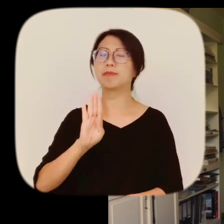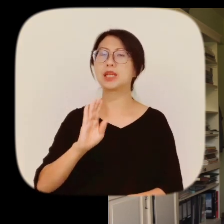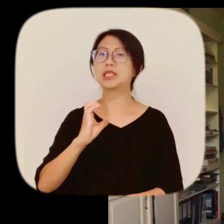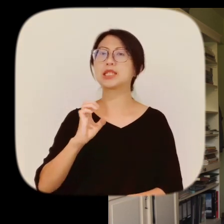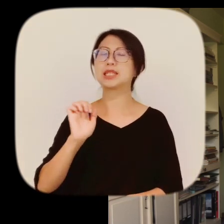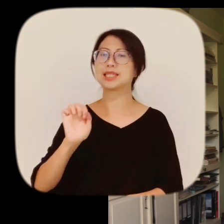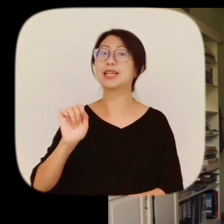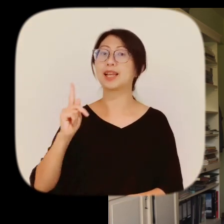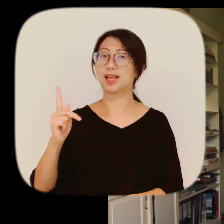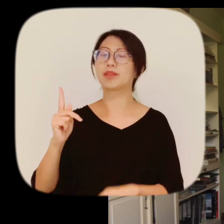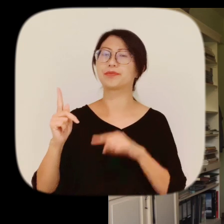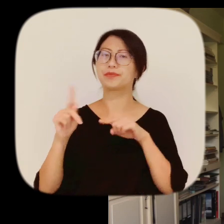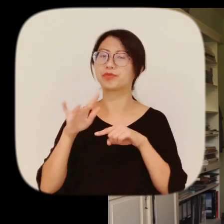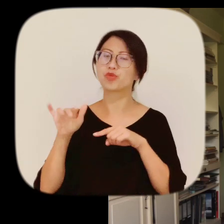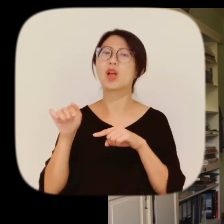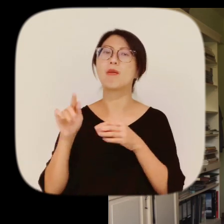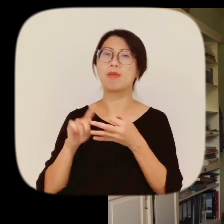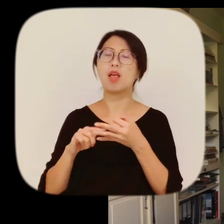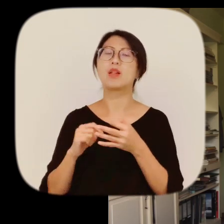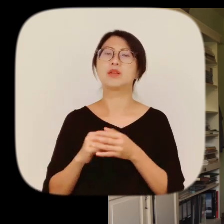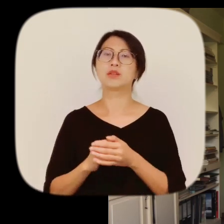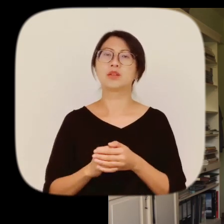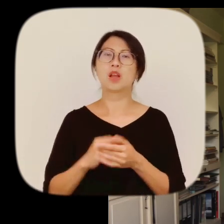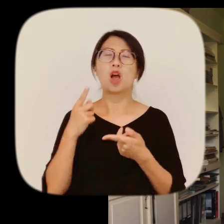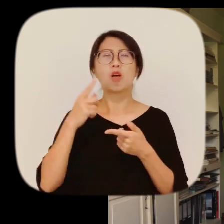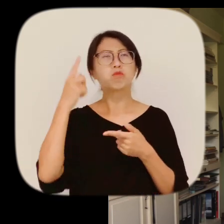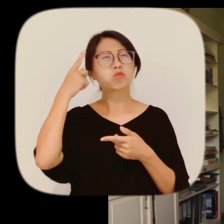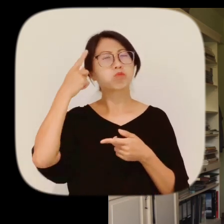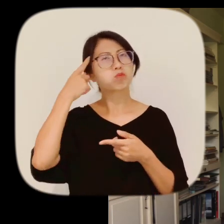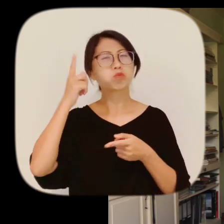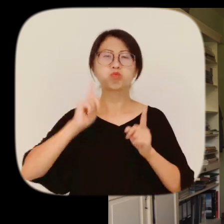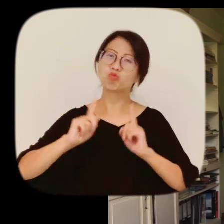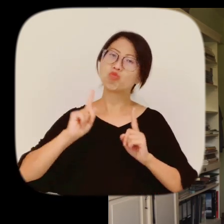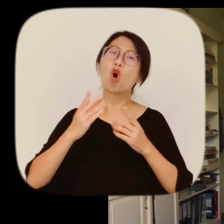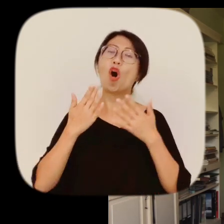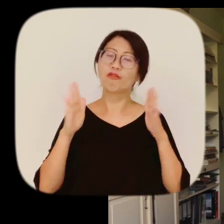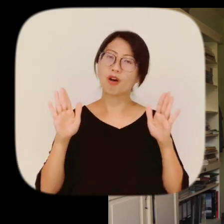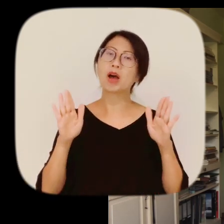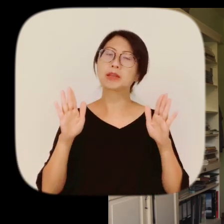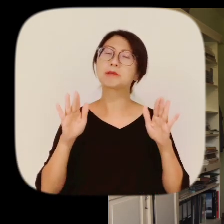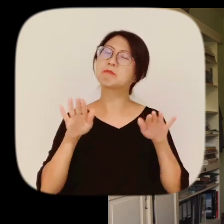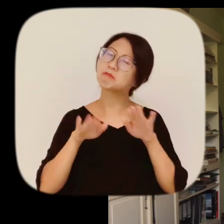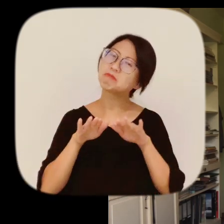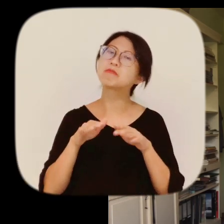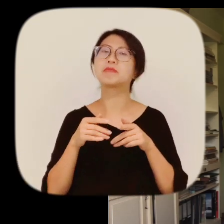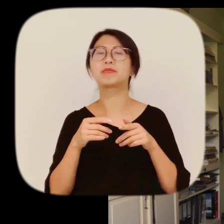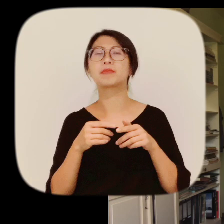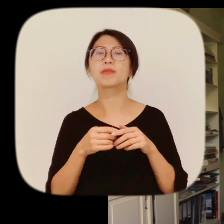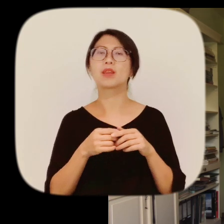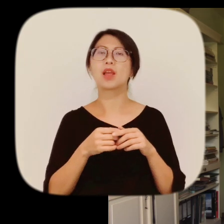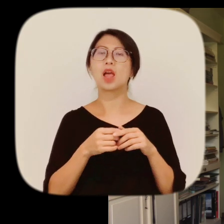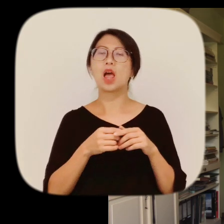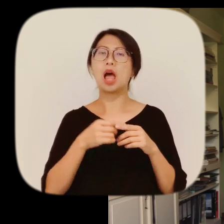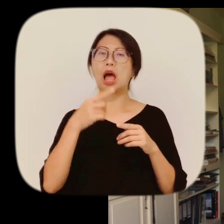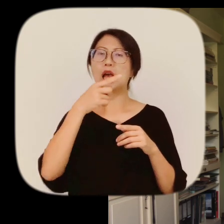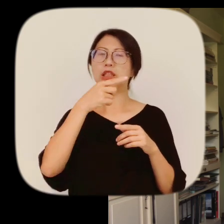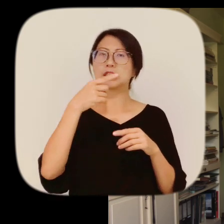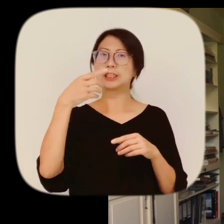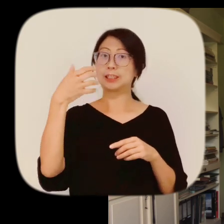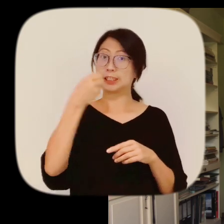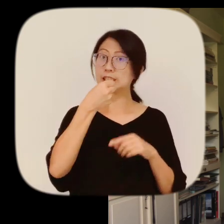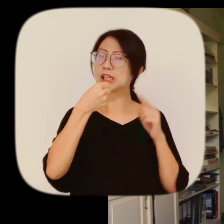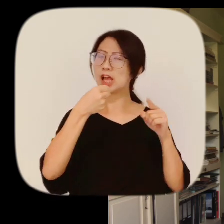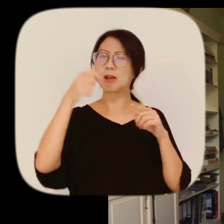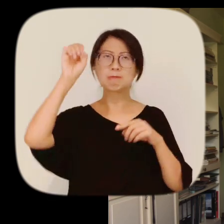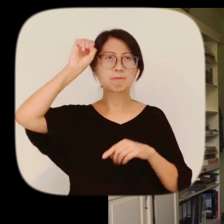ubchek是一个比较开放的领导人他搞的是所谓